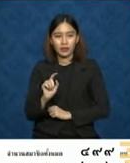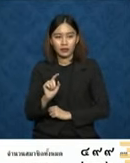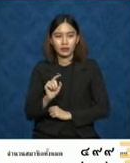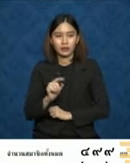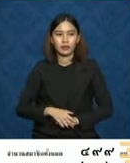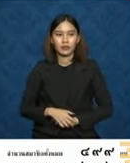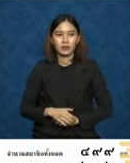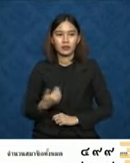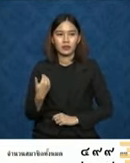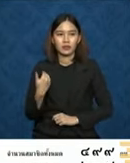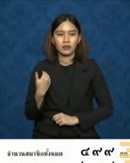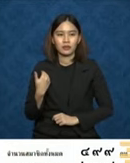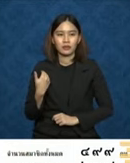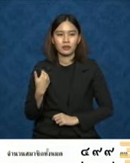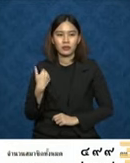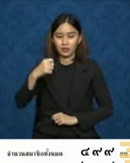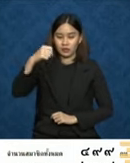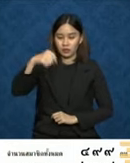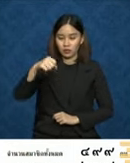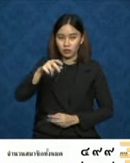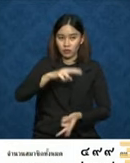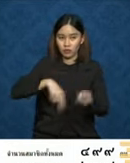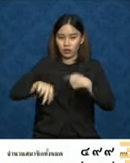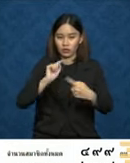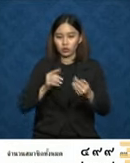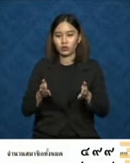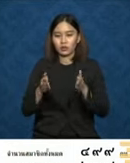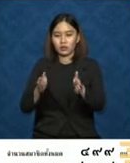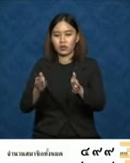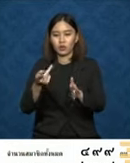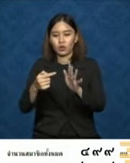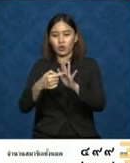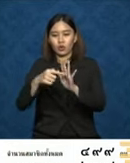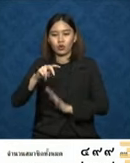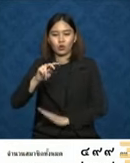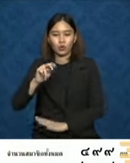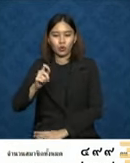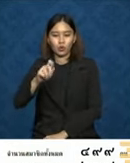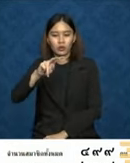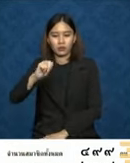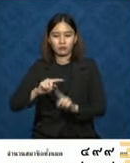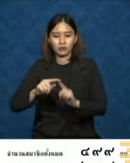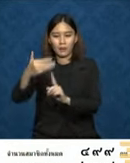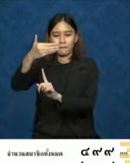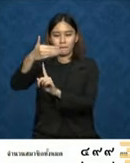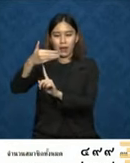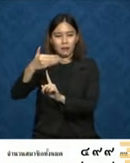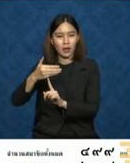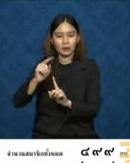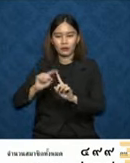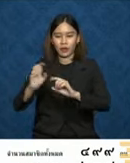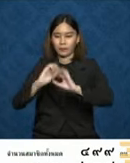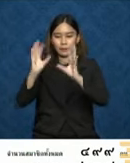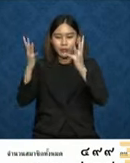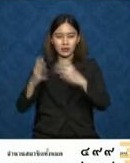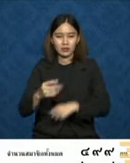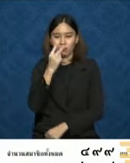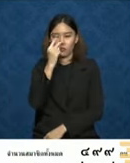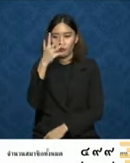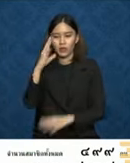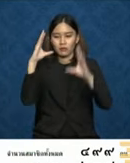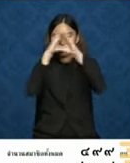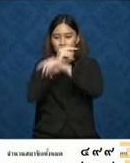นี้นะครับยังมีการเอ่อซ่อมแซมไปถึงจนถึงถนนคูณในกิมสายหนึแต่ว่าป้ายเตือนต่างๆเนี่ยกลวยต่างๆเนี่ยไม่ชัดเจนนะครับมองไม่เห็น